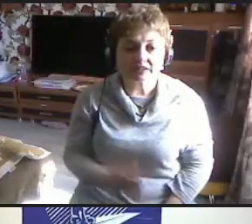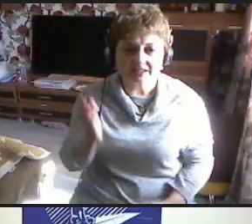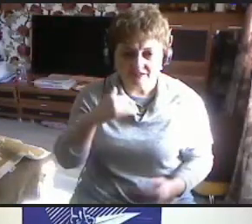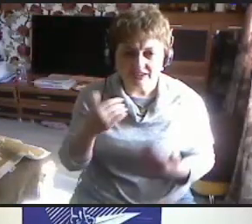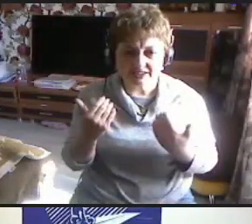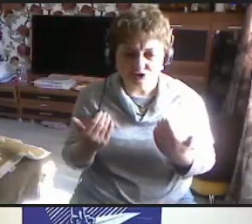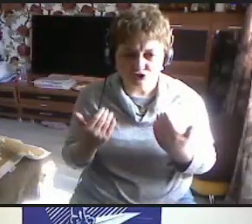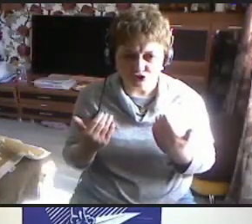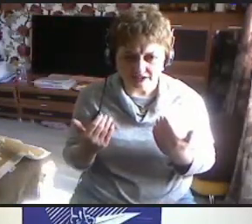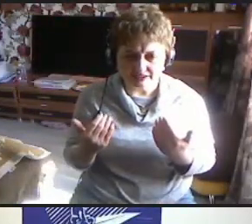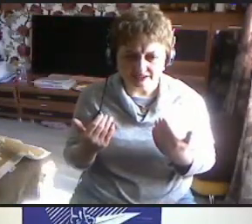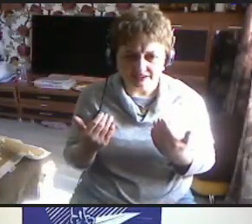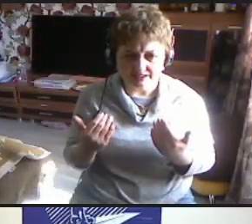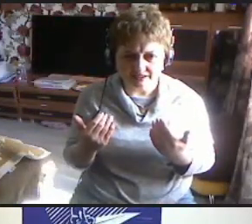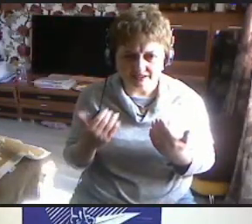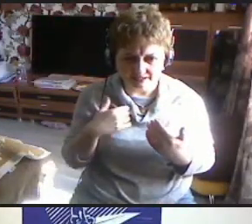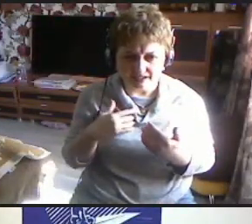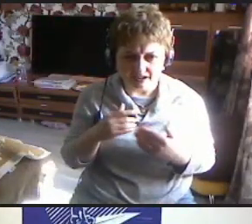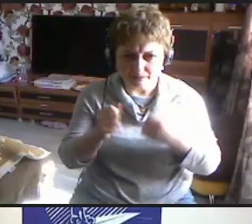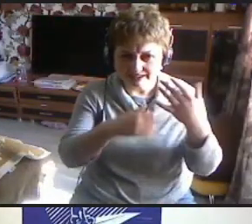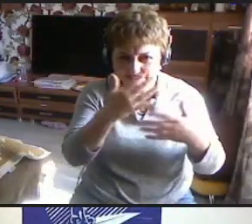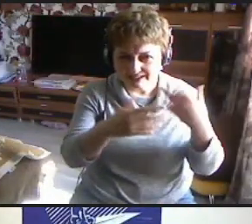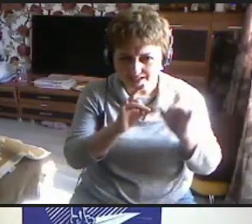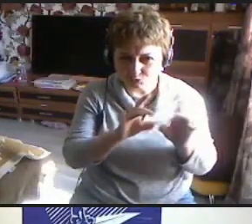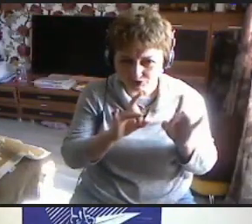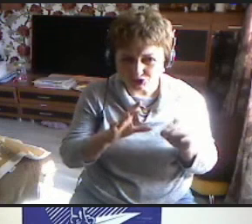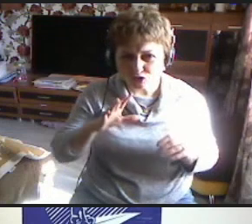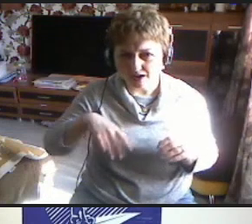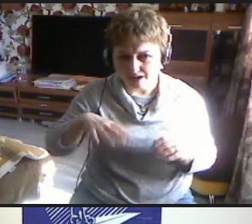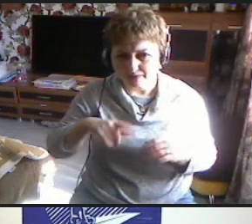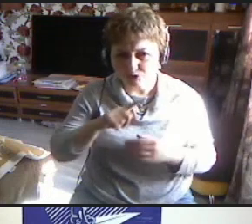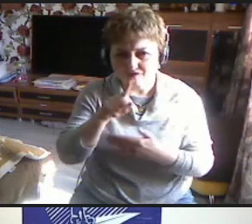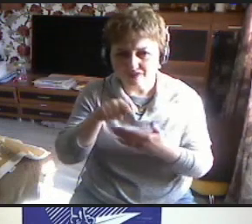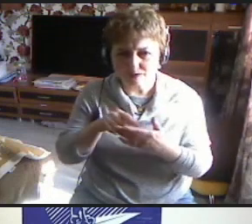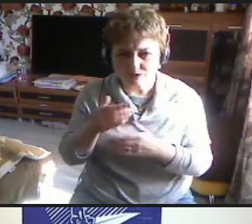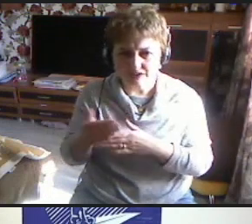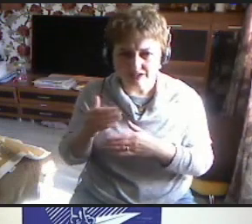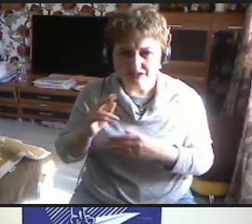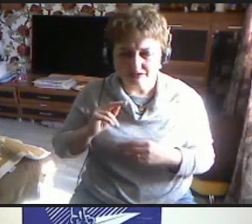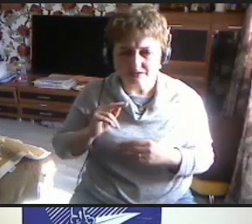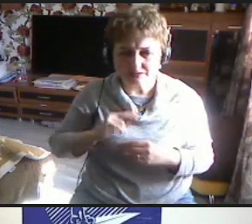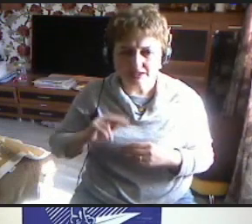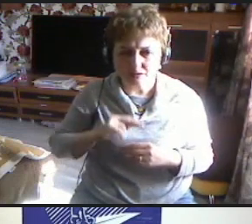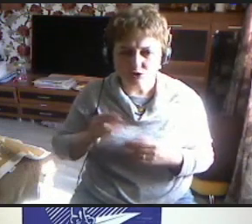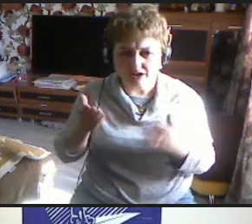бы представлю презентацию, да, потом мы с вами над вопросами поработаем. Осталось уже